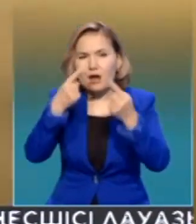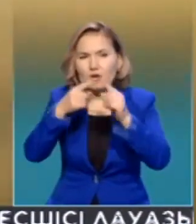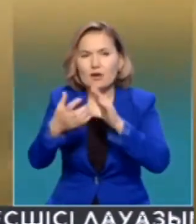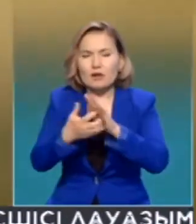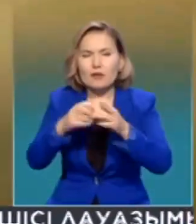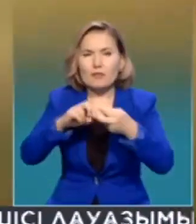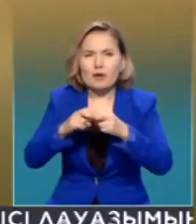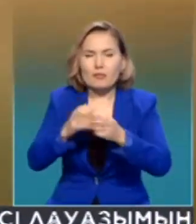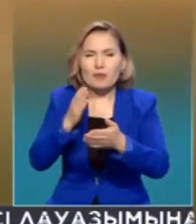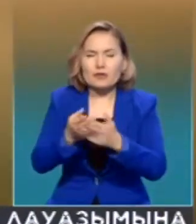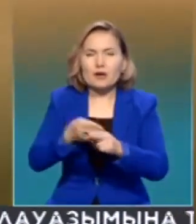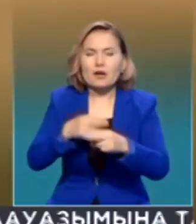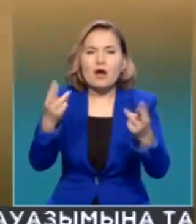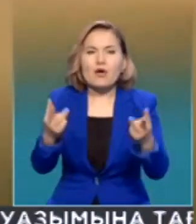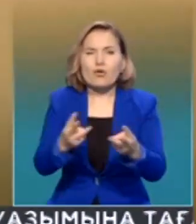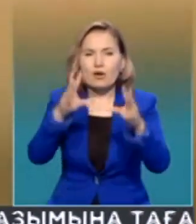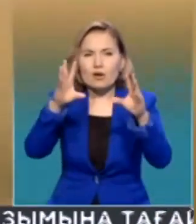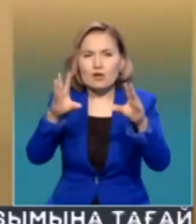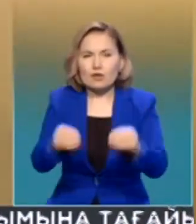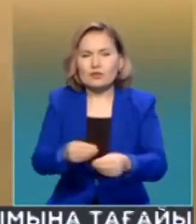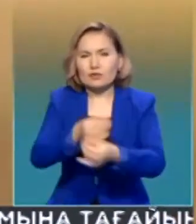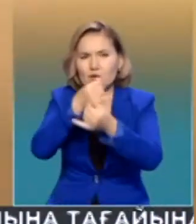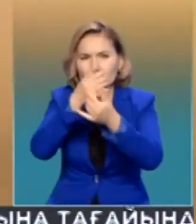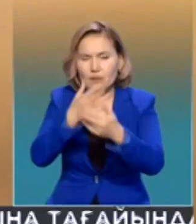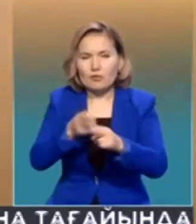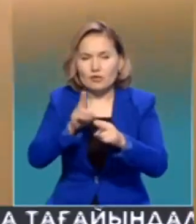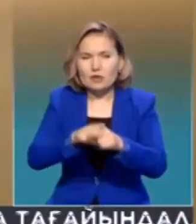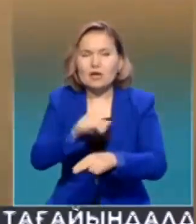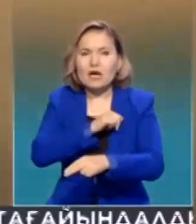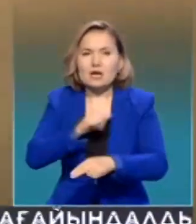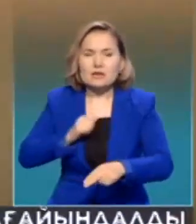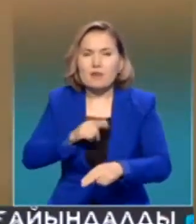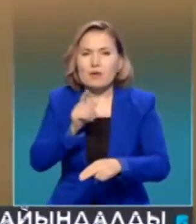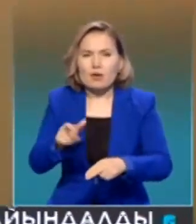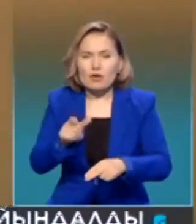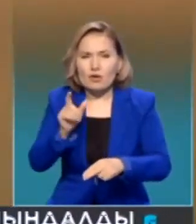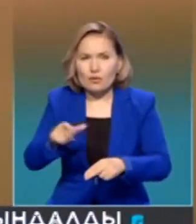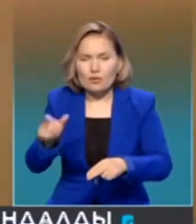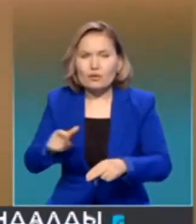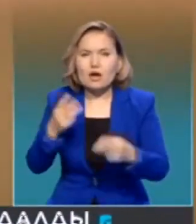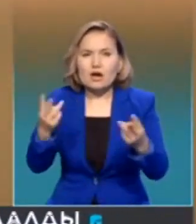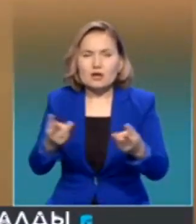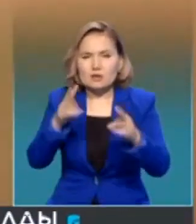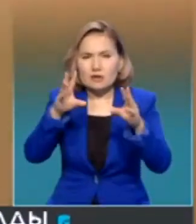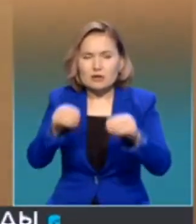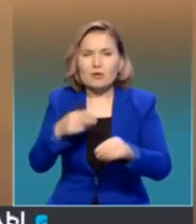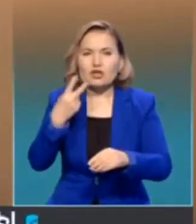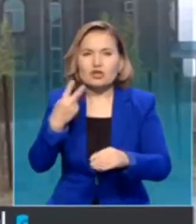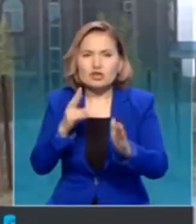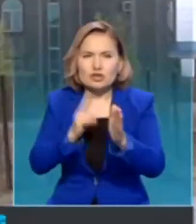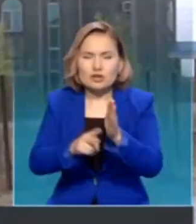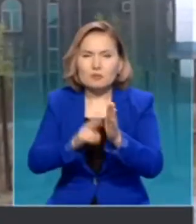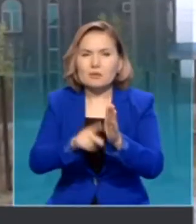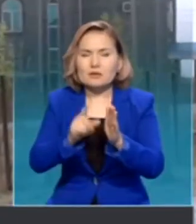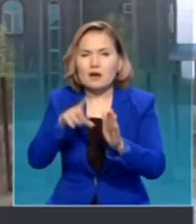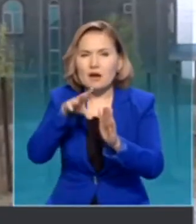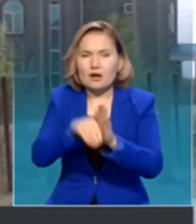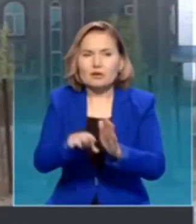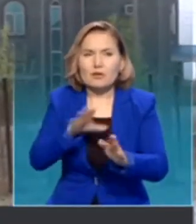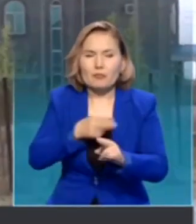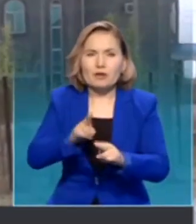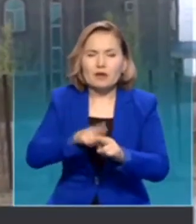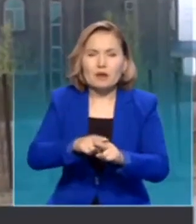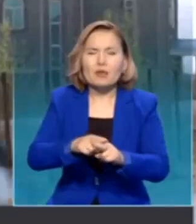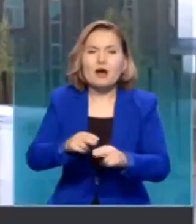бар. Сондықтан қызыл жалынды қолмен сабалап өшіруден басқа амал жоқ. Тілсіз жаумен 70 шақты адам күресіп жатыр. Қою түтінмен ыс